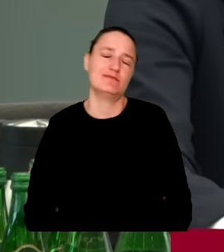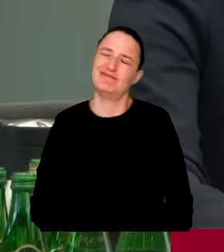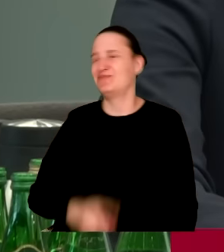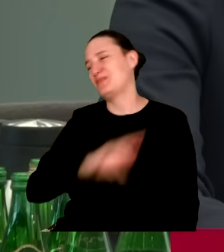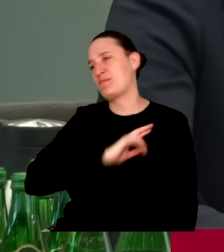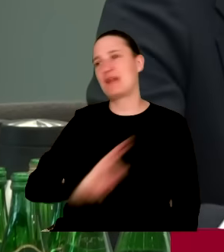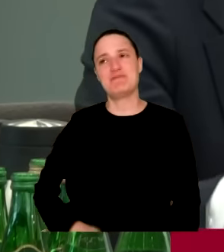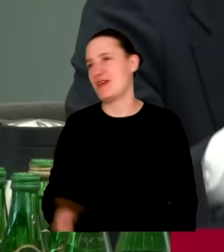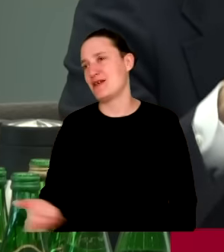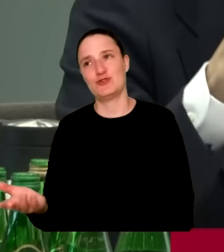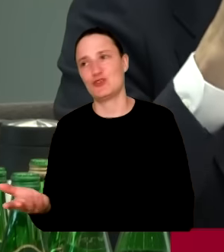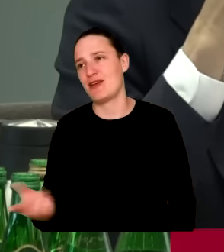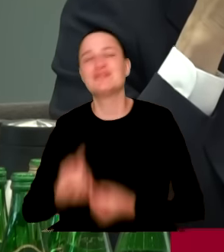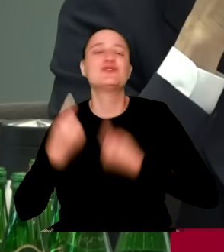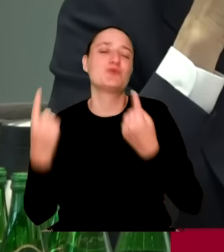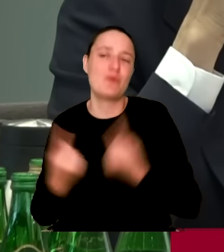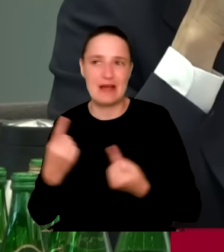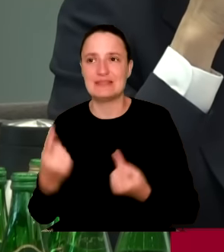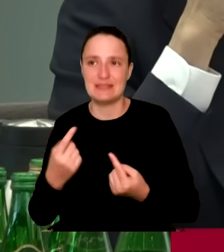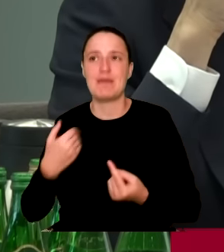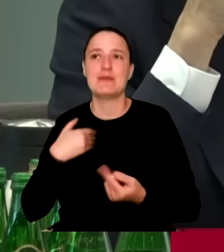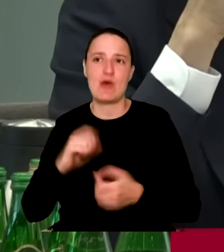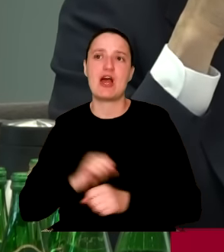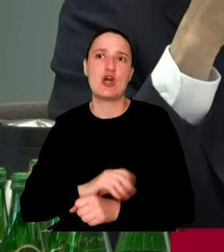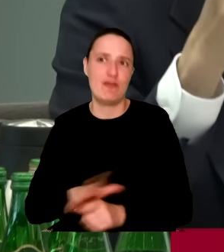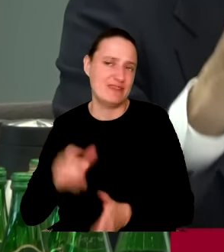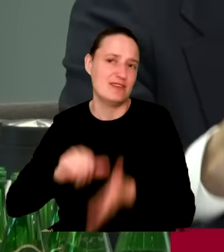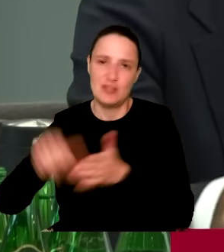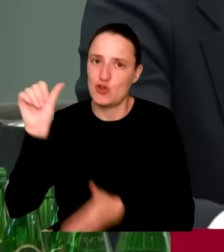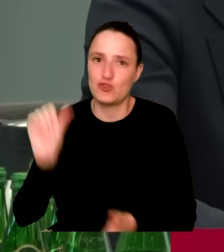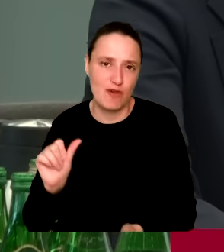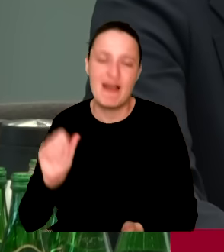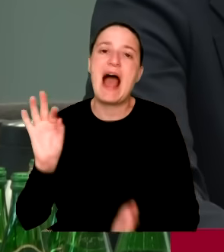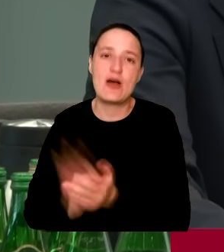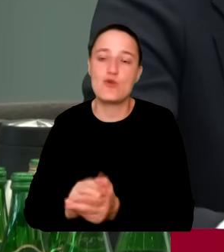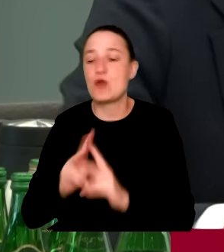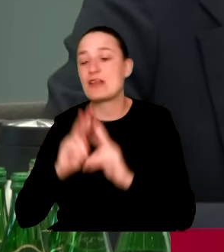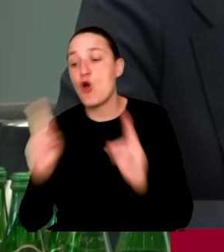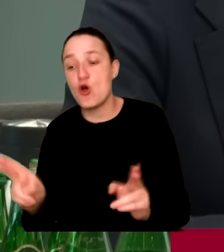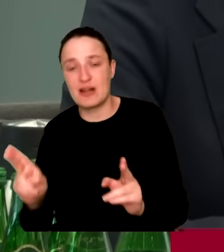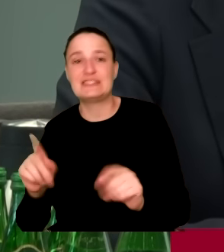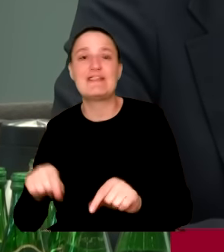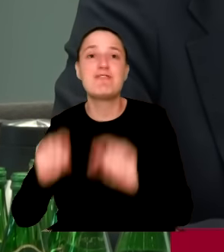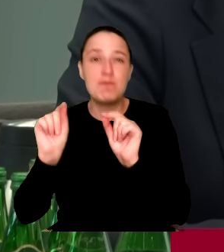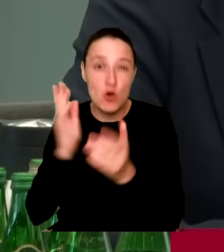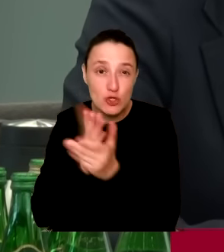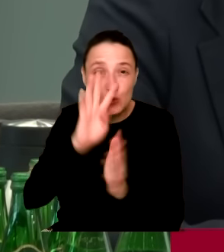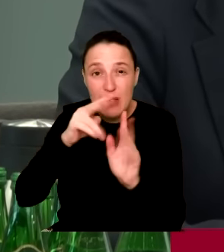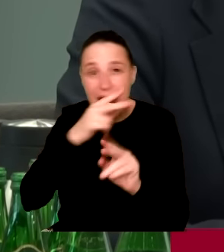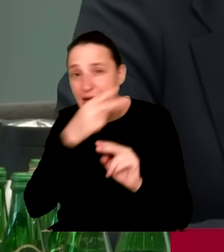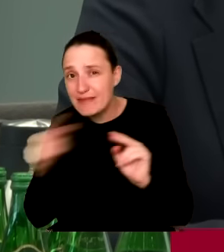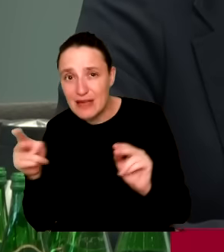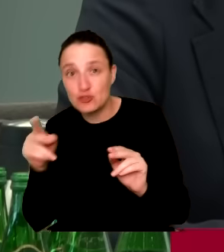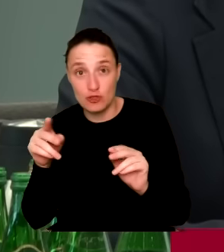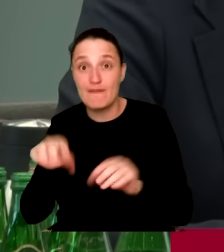wszystko sytuacja w jakiej się znaleźliśmy w trakcie trwania wyborów w trakcie trwania kalendarza wyborczego postanowiliście